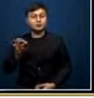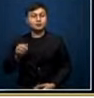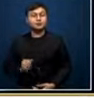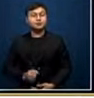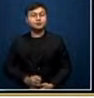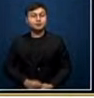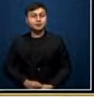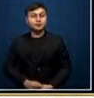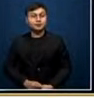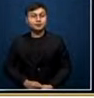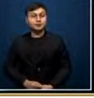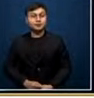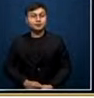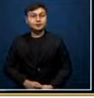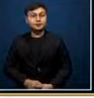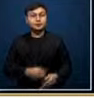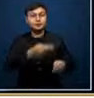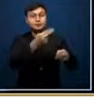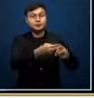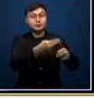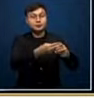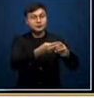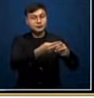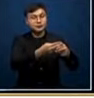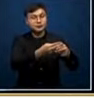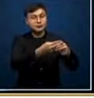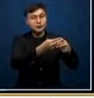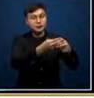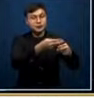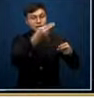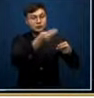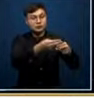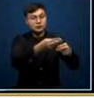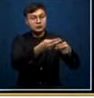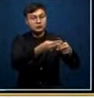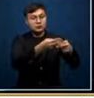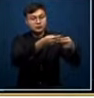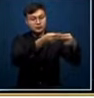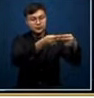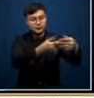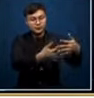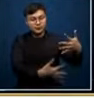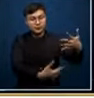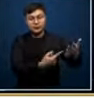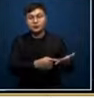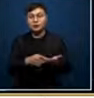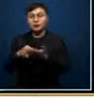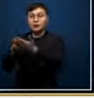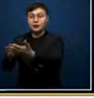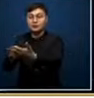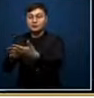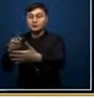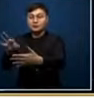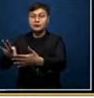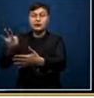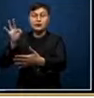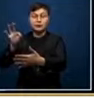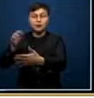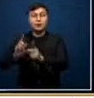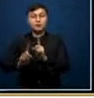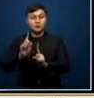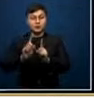คะสิ่งที่เกิดขึ้นก็คือจะส่งเฉพาะคนที่คิดว่าจะประเมินออกมาในทางที่ดีนะฮะเพราะฉะนั้นเราก็มีข้อเสนอว่าว